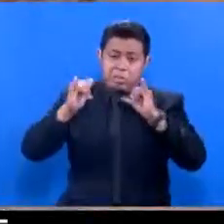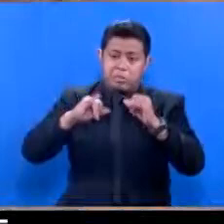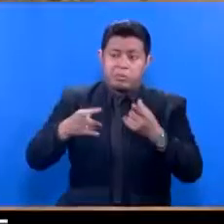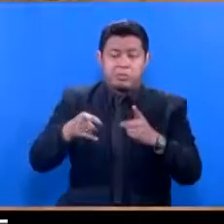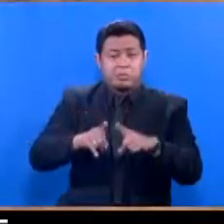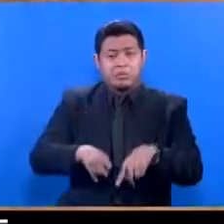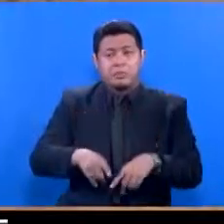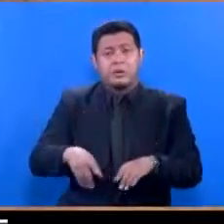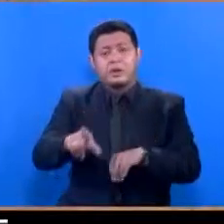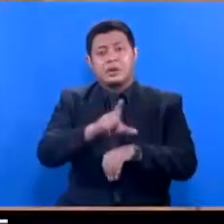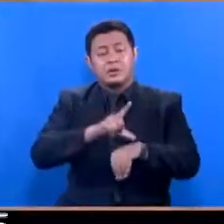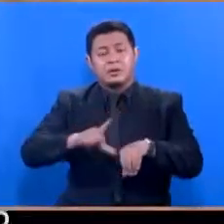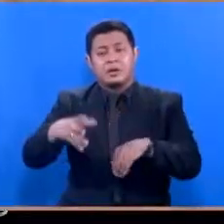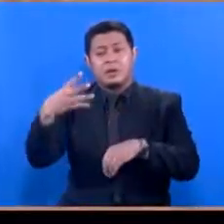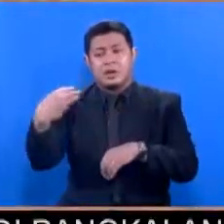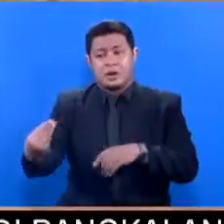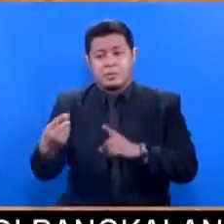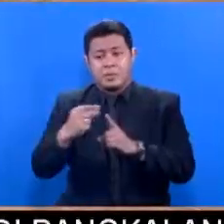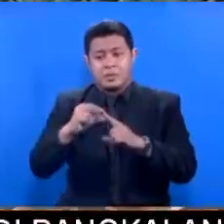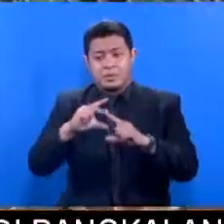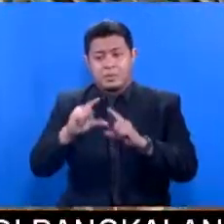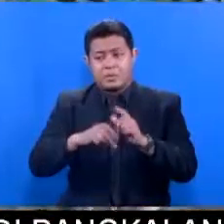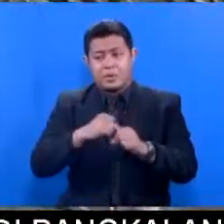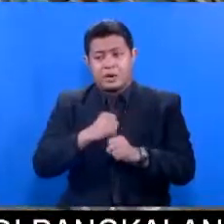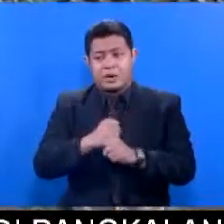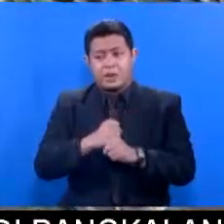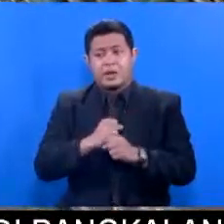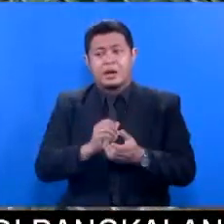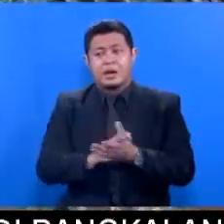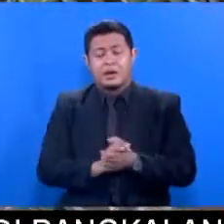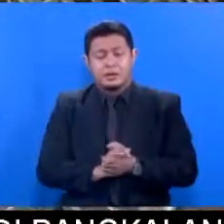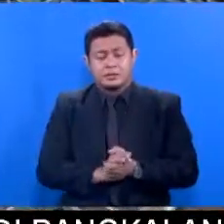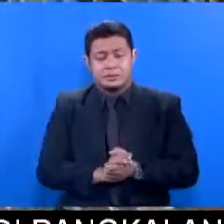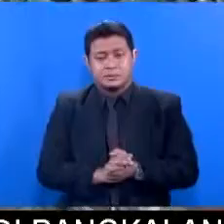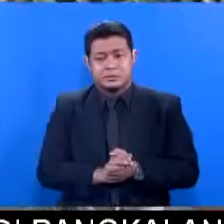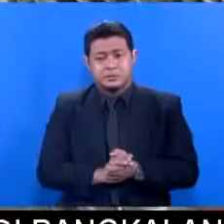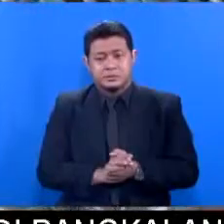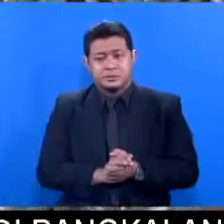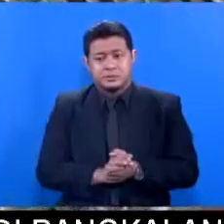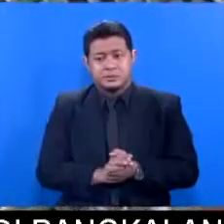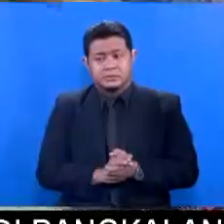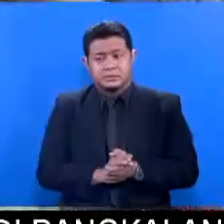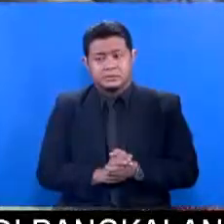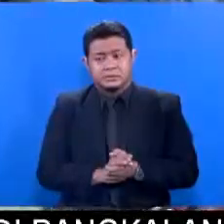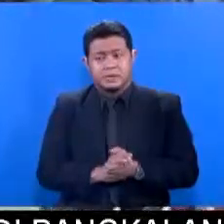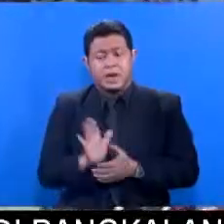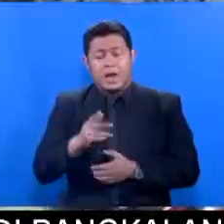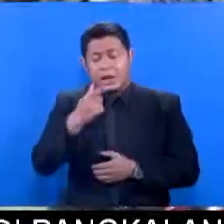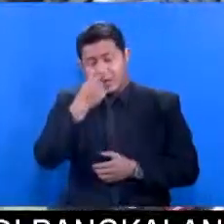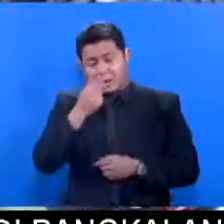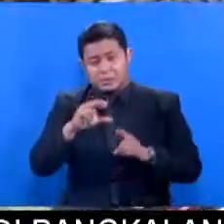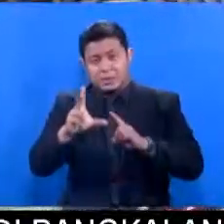terjadi di lingkungan Kampung Parang, Kelurahan Parangluara, Kecamatan Polut, Kabupaten Takalar pada Kamis